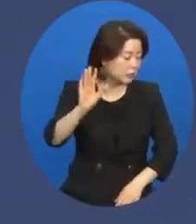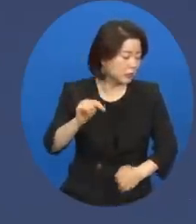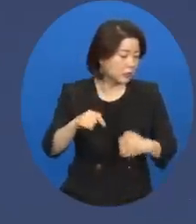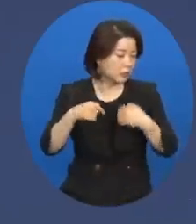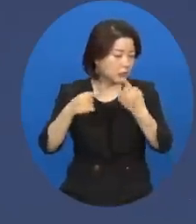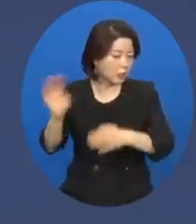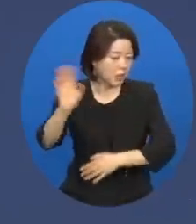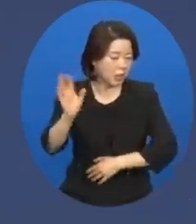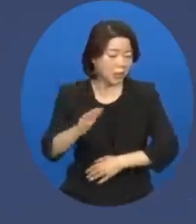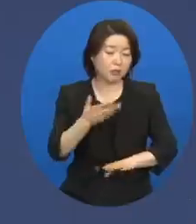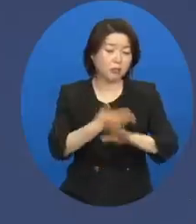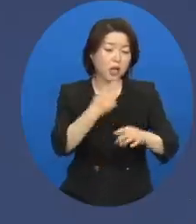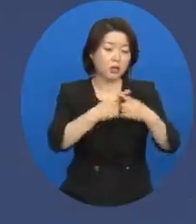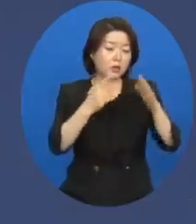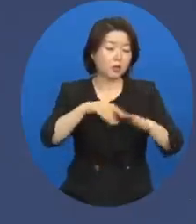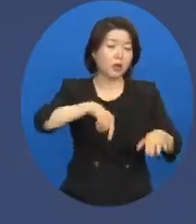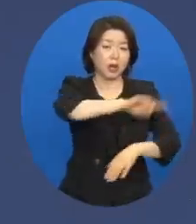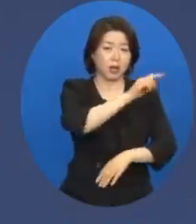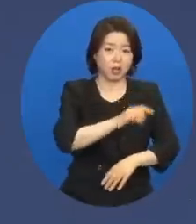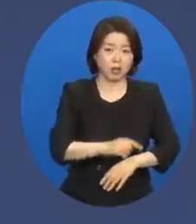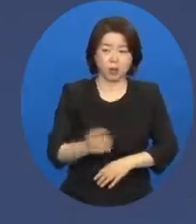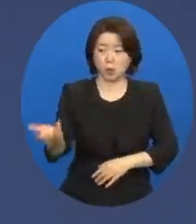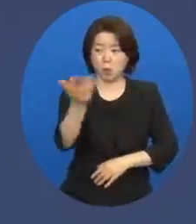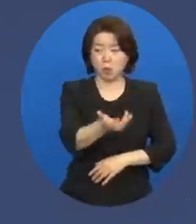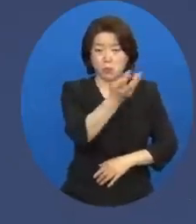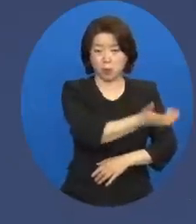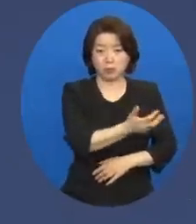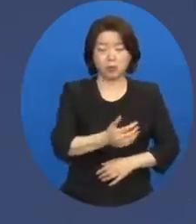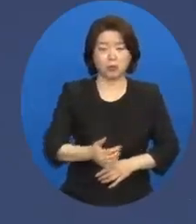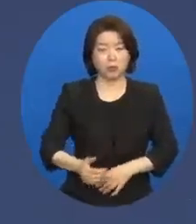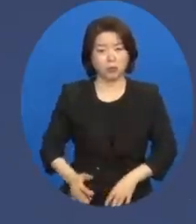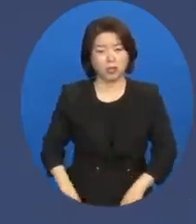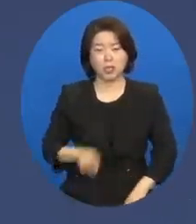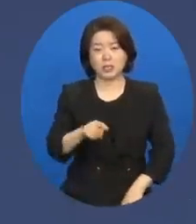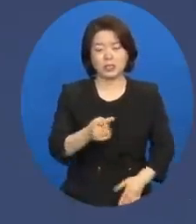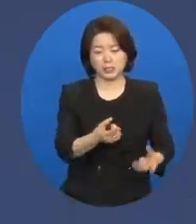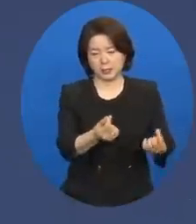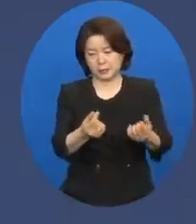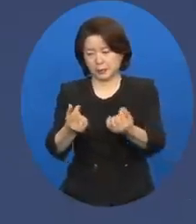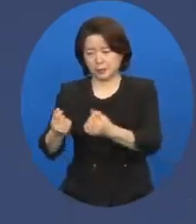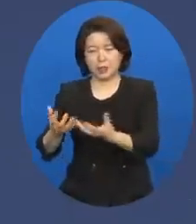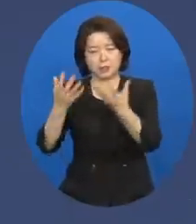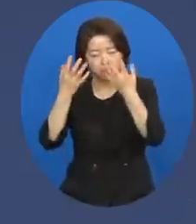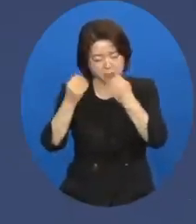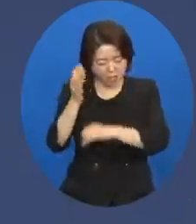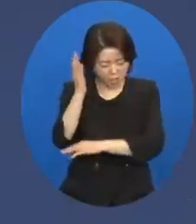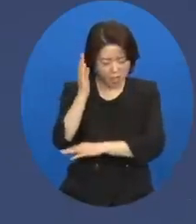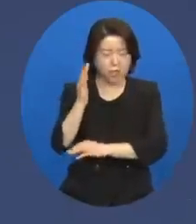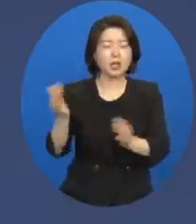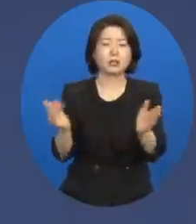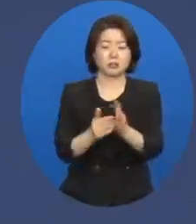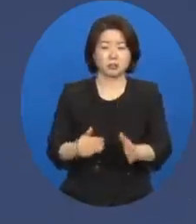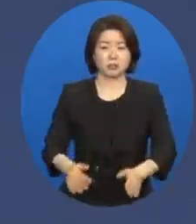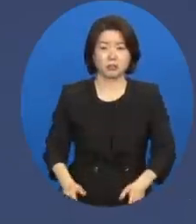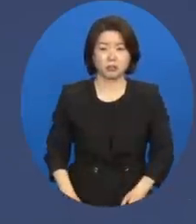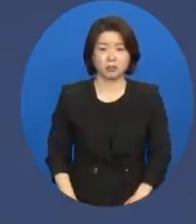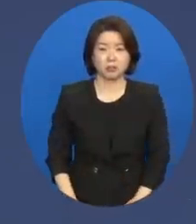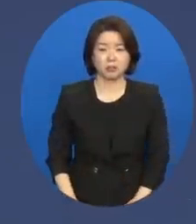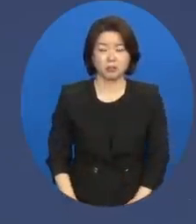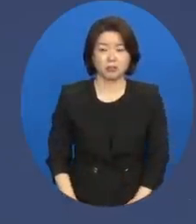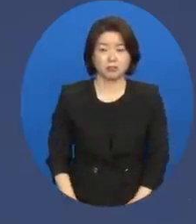거예요. 다른 교회 가면 되는 거고. 이런 일이 비일비재하게 일어나더니 드디어 이제